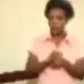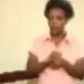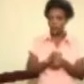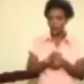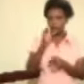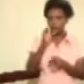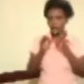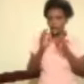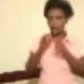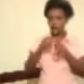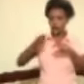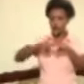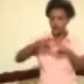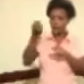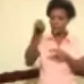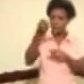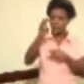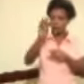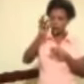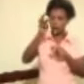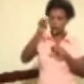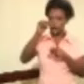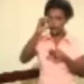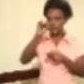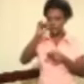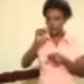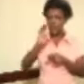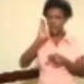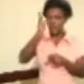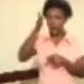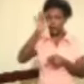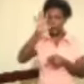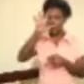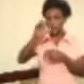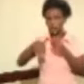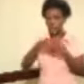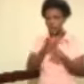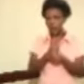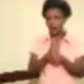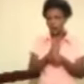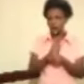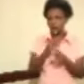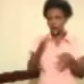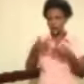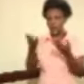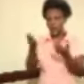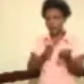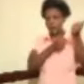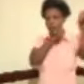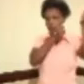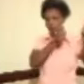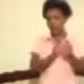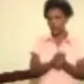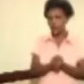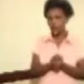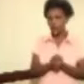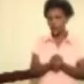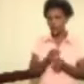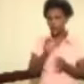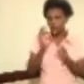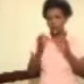Constitution dit 5 ans. Date pour aller, il y a 7 mai. Donc, il y a un problème, il y a un conflit. Et je crois que son